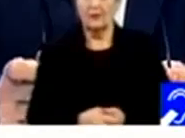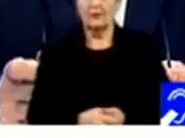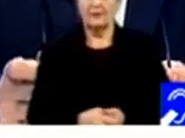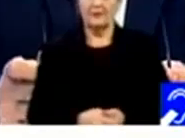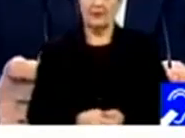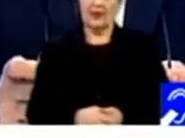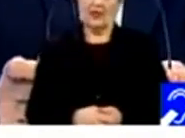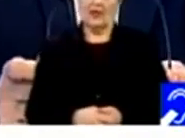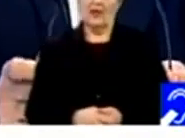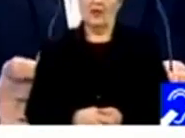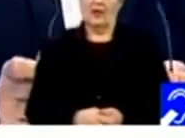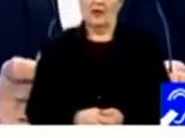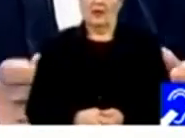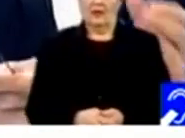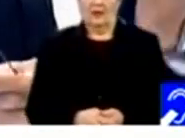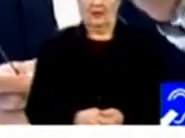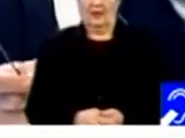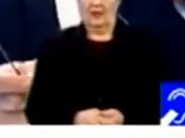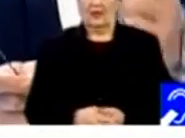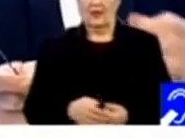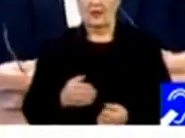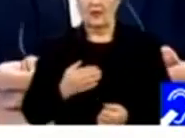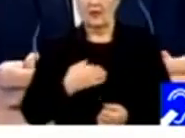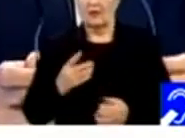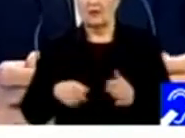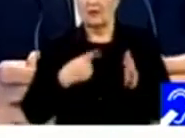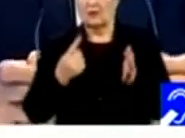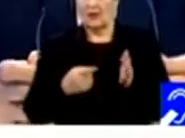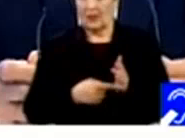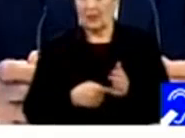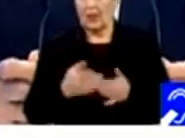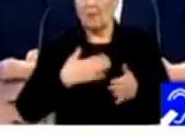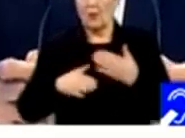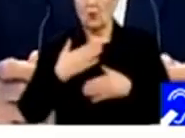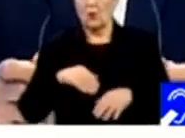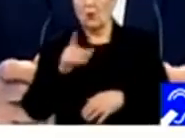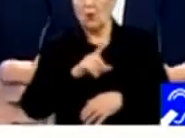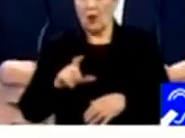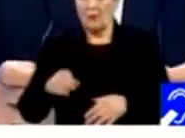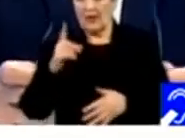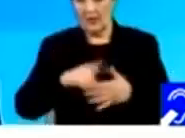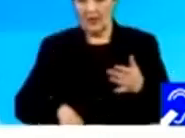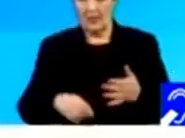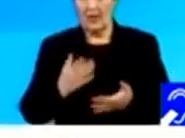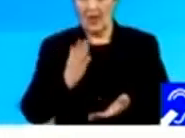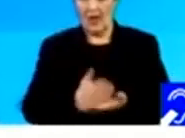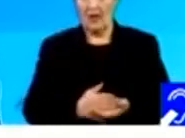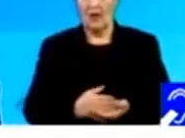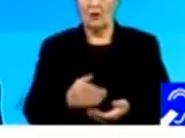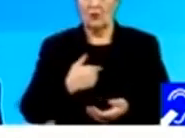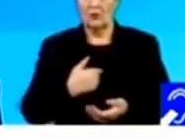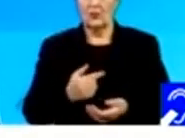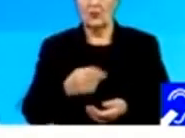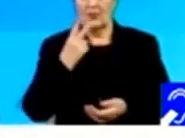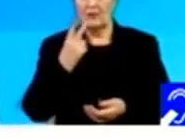Domnule Anastase? Da, întâi de toate n-a fost o întrebare, a fost o doleanță și chiar mă bucur că oamenii au încredere în mine și deja mă